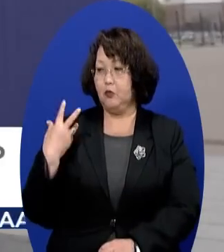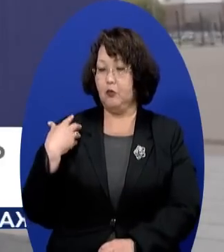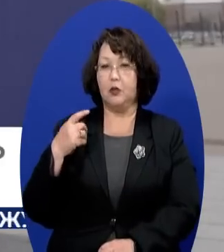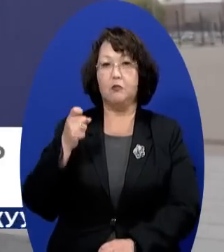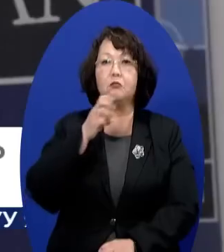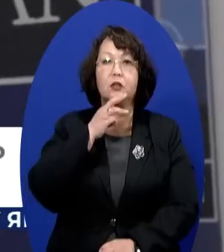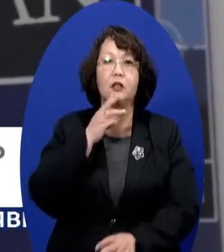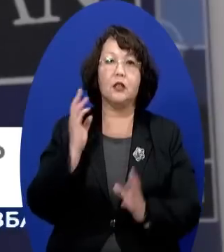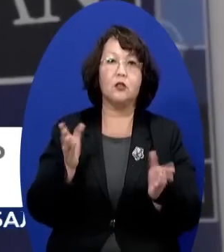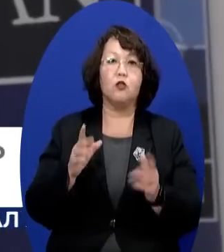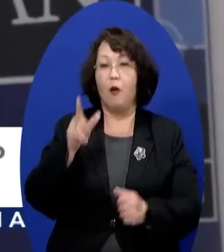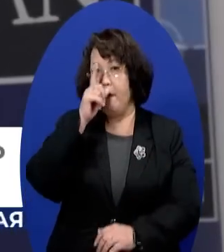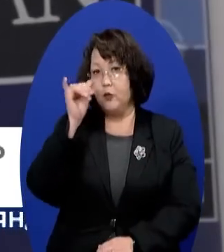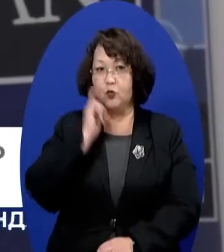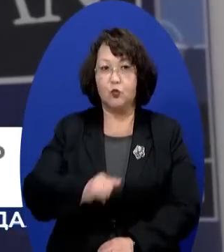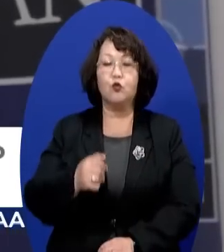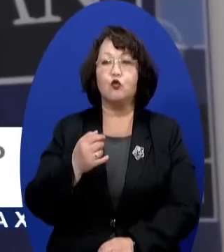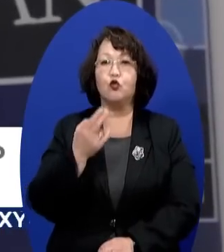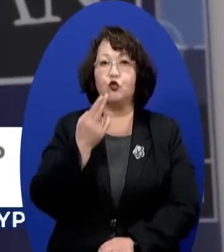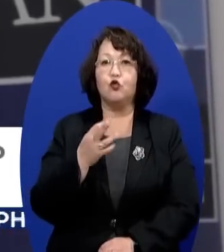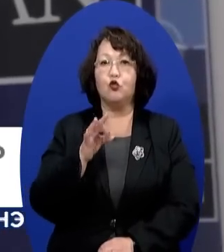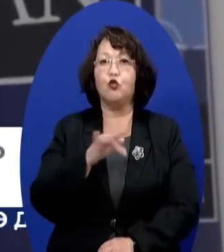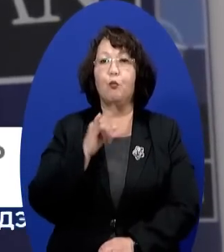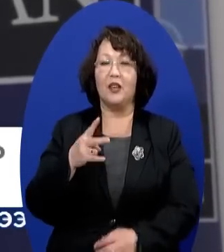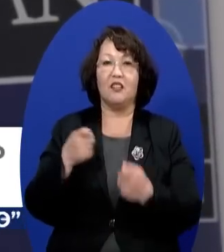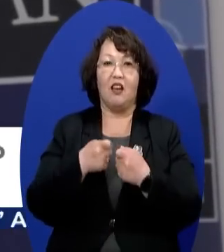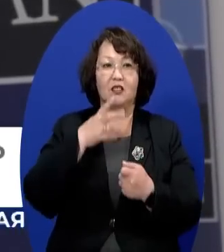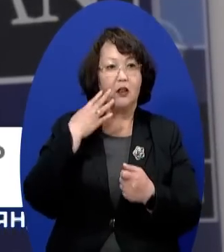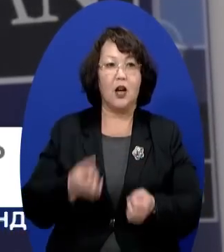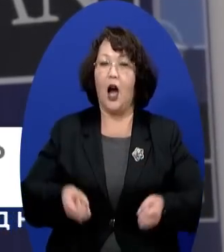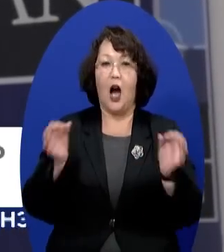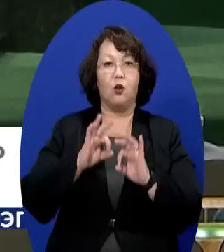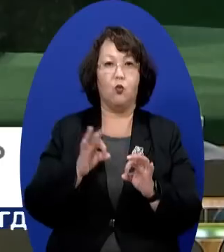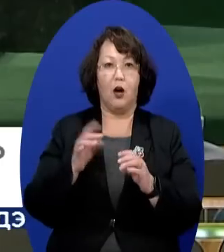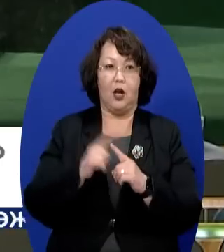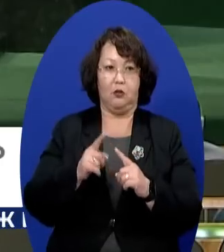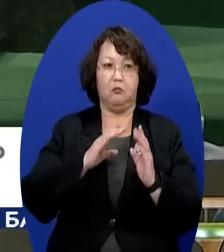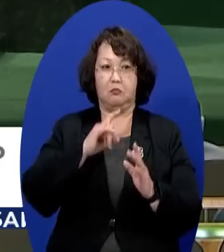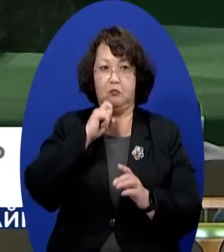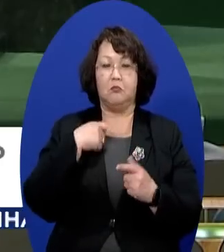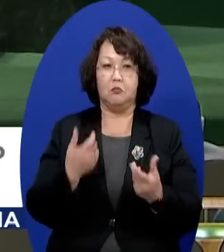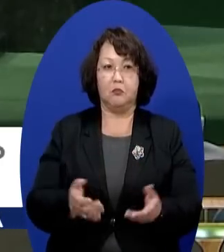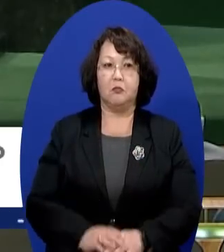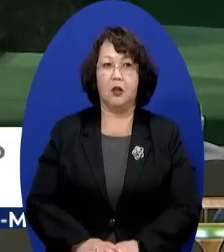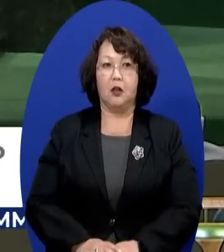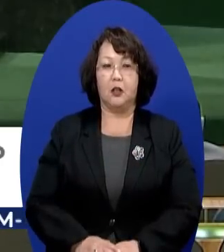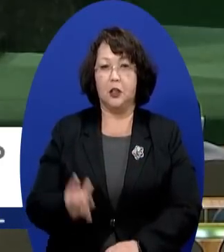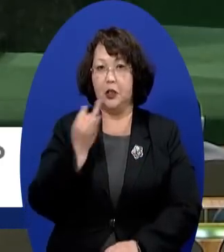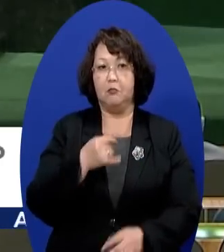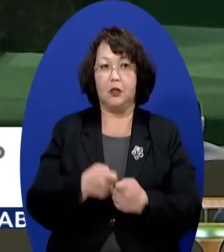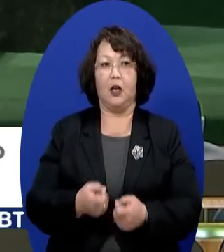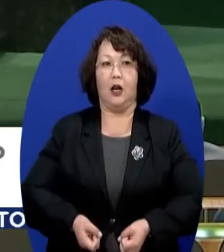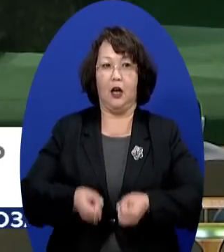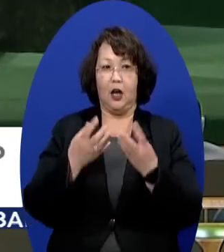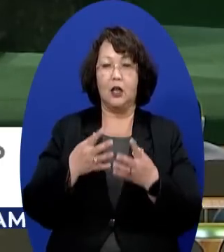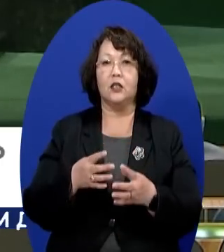төгсөн ярилцлагадаа Орос улбаны улс цөмийн дан хизээч гарах учиргүй гэдэг хатуу байр суурь баримтлаж байгаа гэдгийг мэдгдсэн байна. Ийм дан гарлаа гэхэд